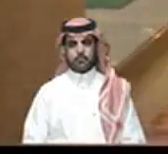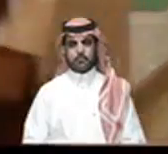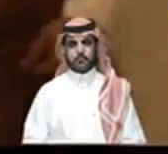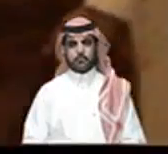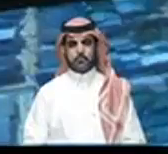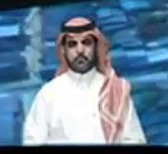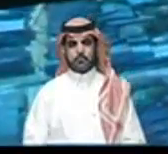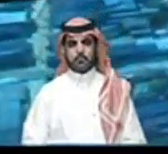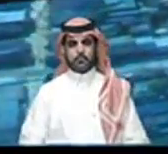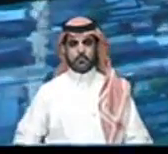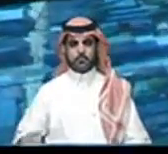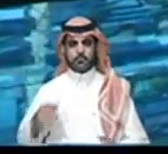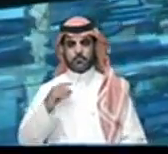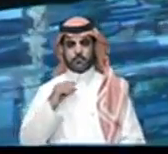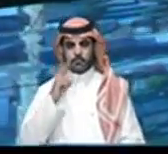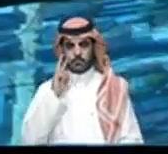ام